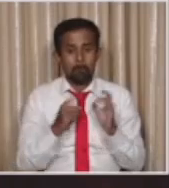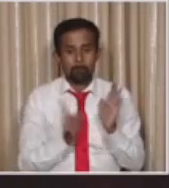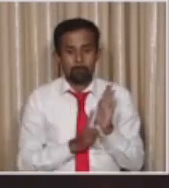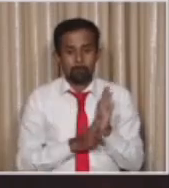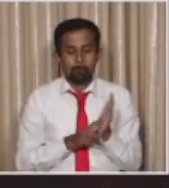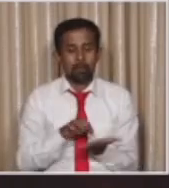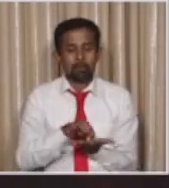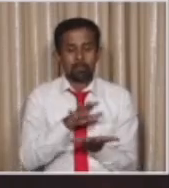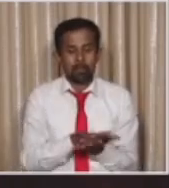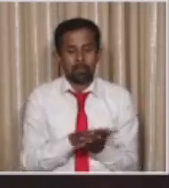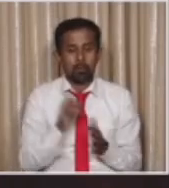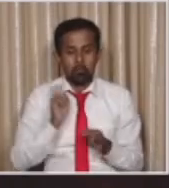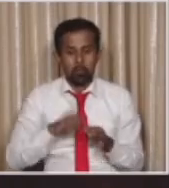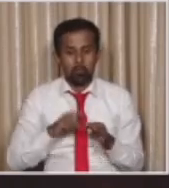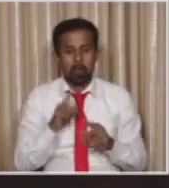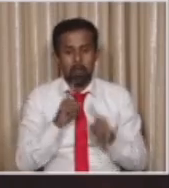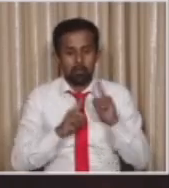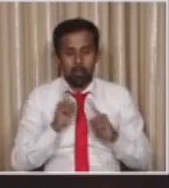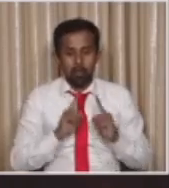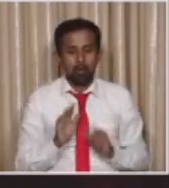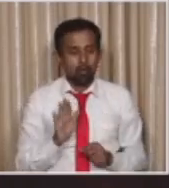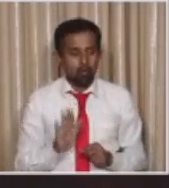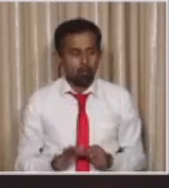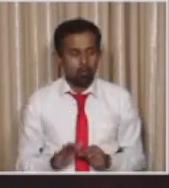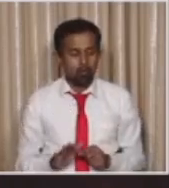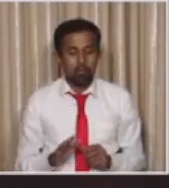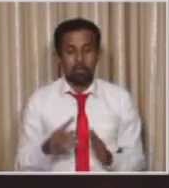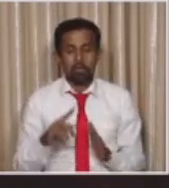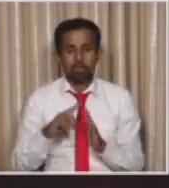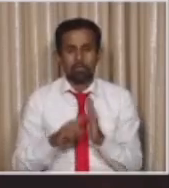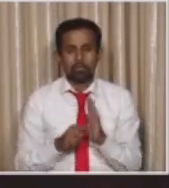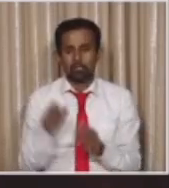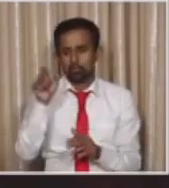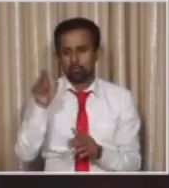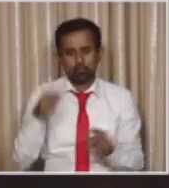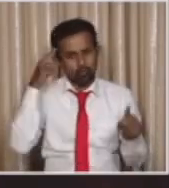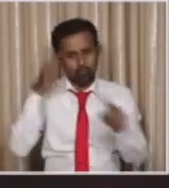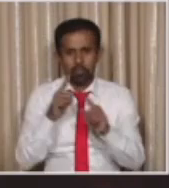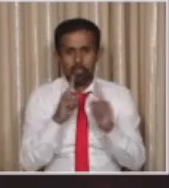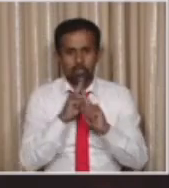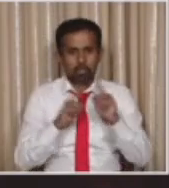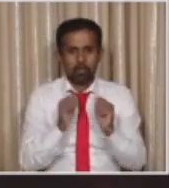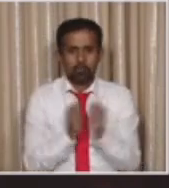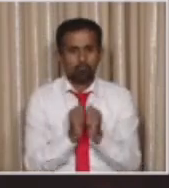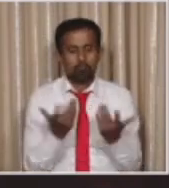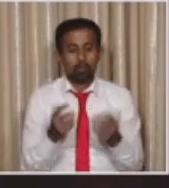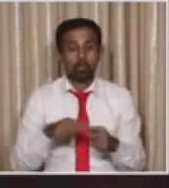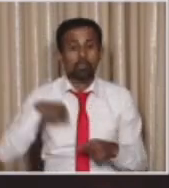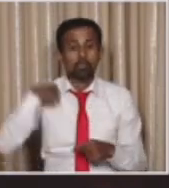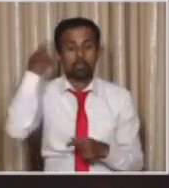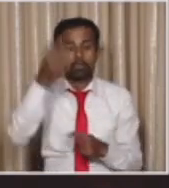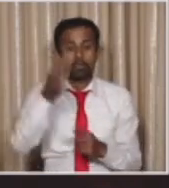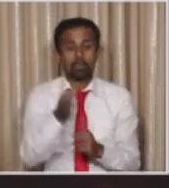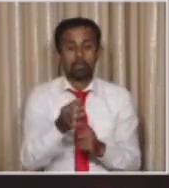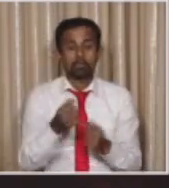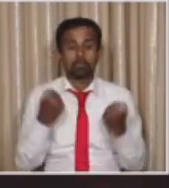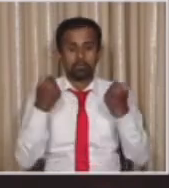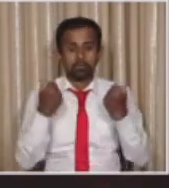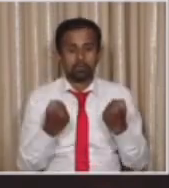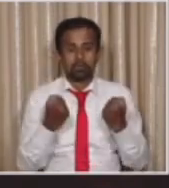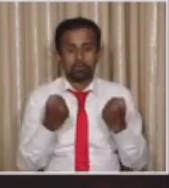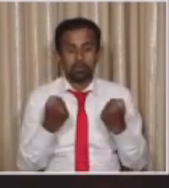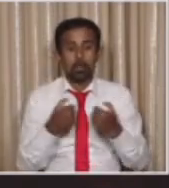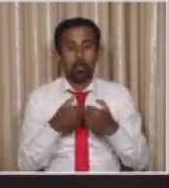පිළිබඳ ප්‍රශ්නේ සාකච්ඡා කළ යුත්තේ. දැන් ජනක ගැන කියලා වැඩක් නැහැ. ඊළඟට එන සභාපති ඕවර්ඕල් චිත්‍රයේ